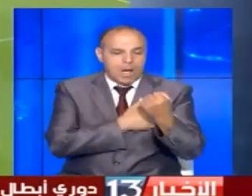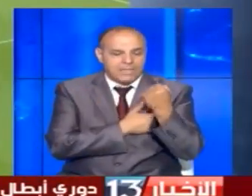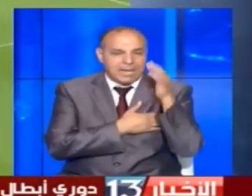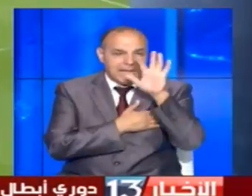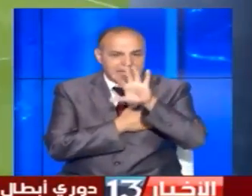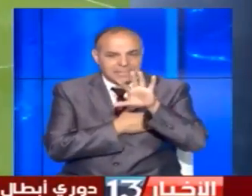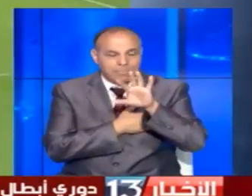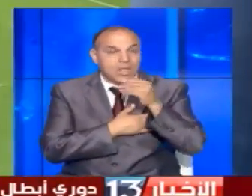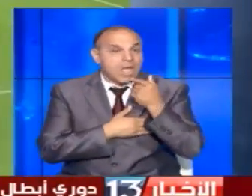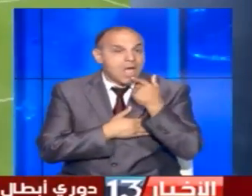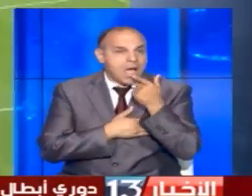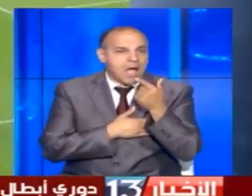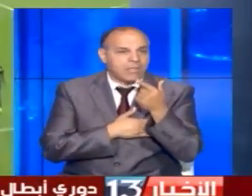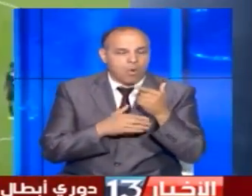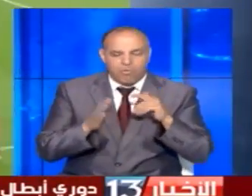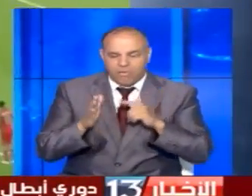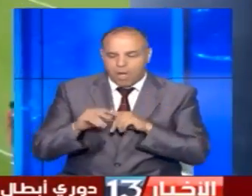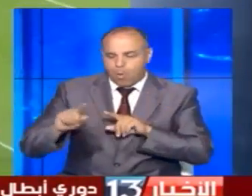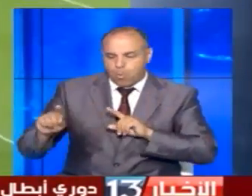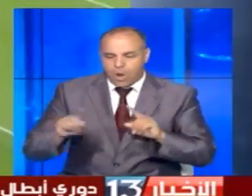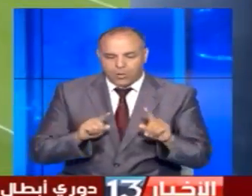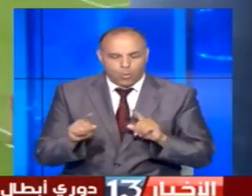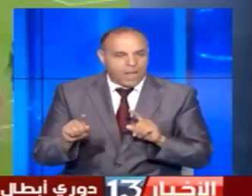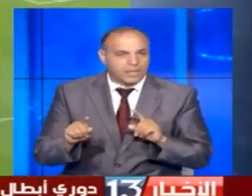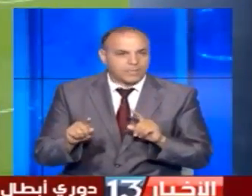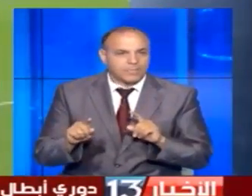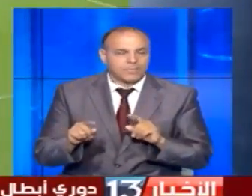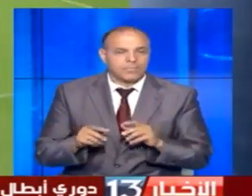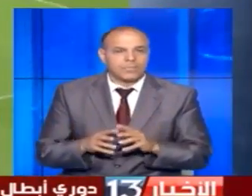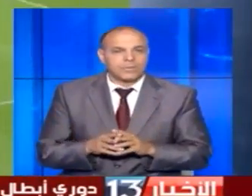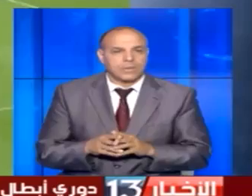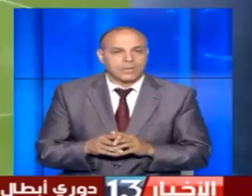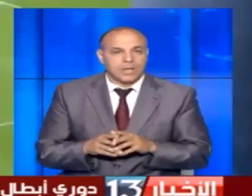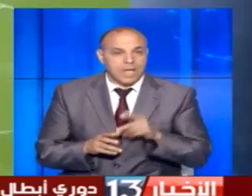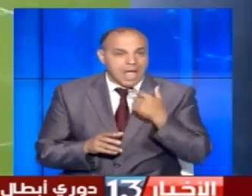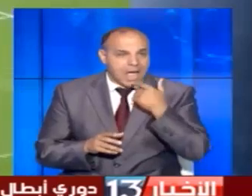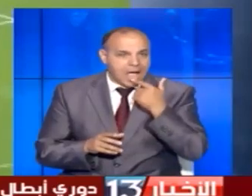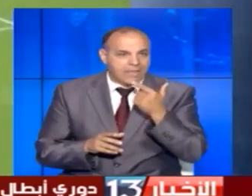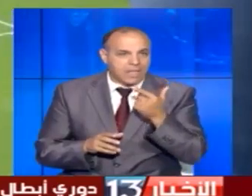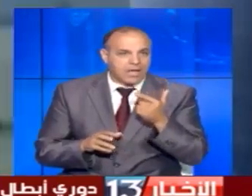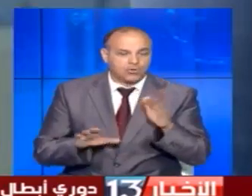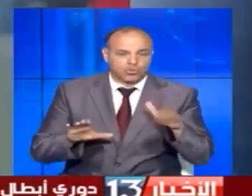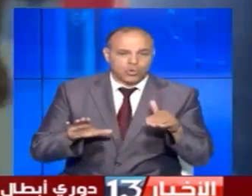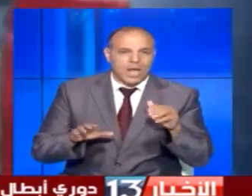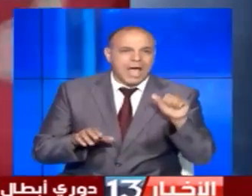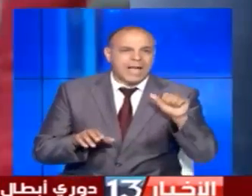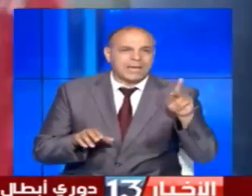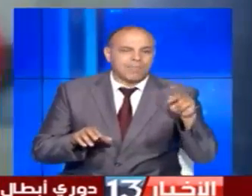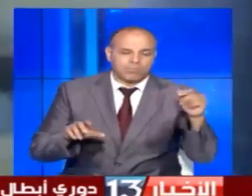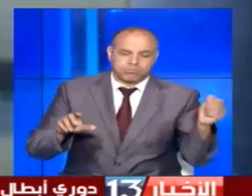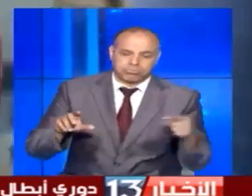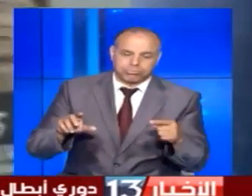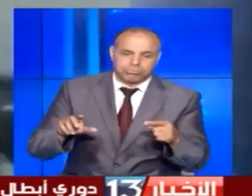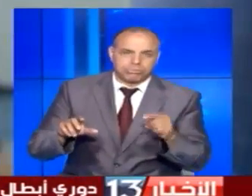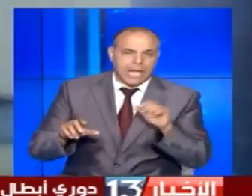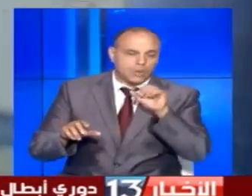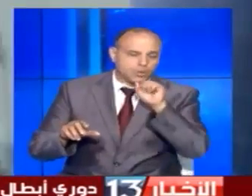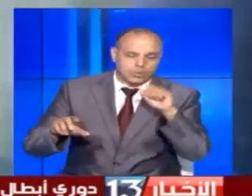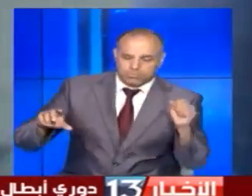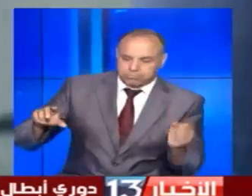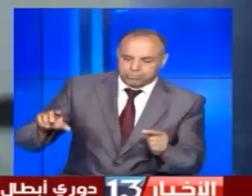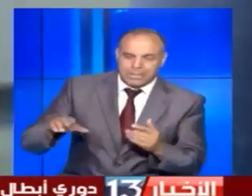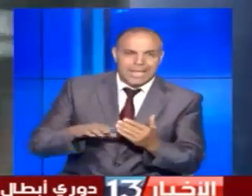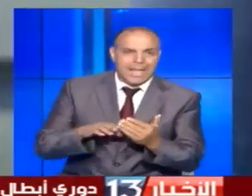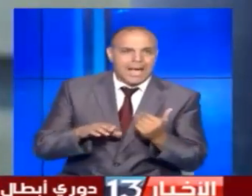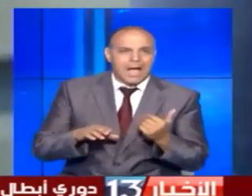آسيا الذي انتهى بالتعادل بهدف لمثله، حيث سجل أكرم عفيف هدف السد القطري قبل